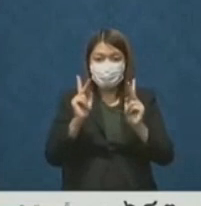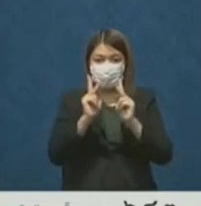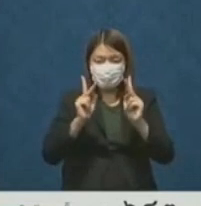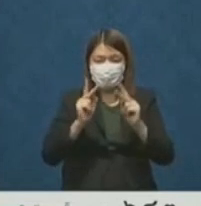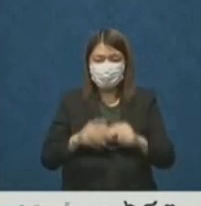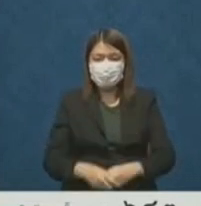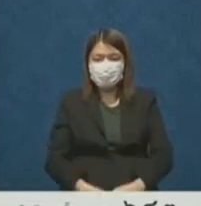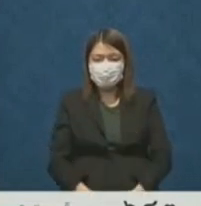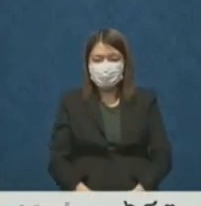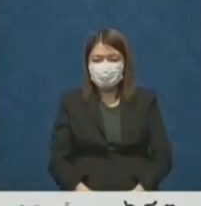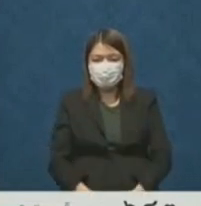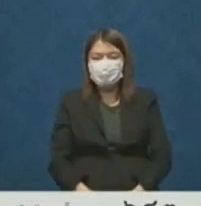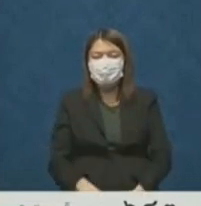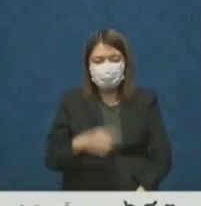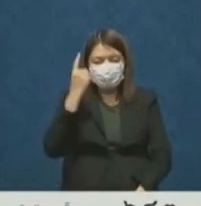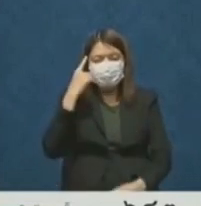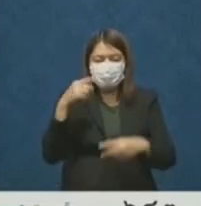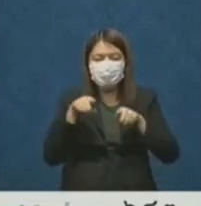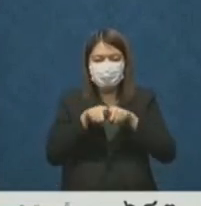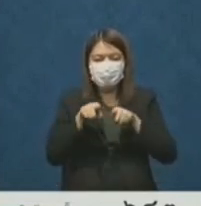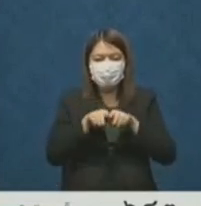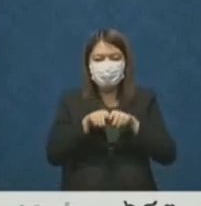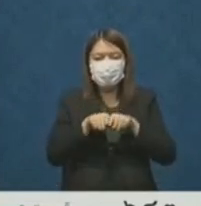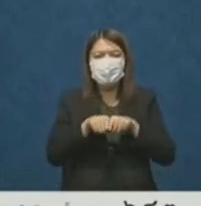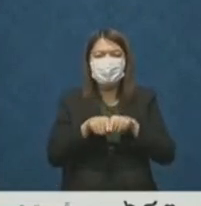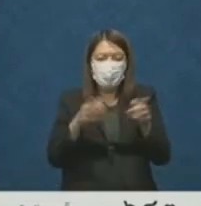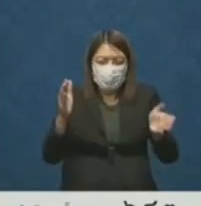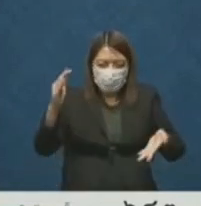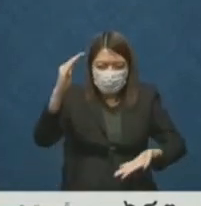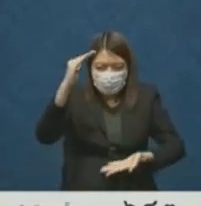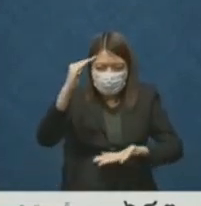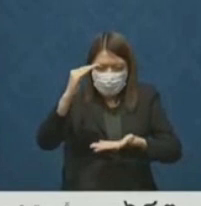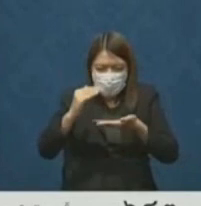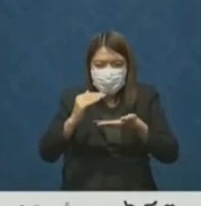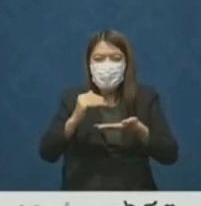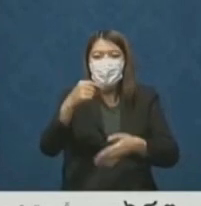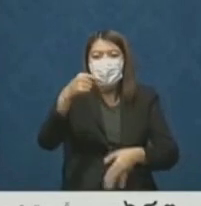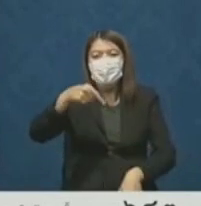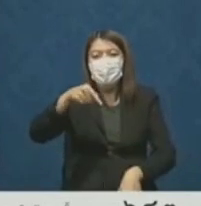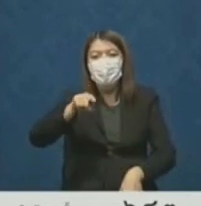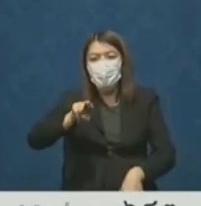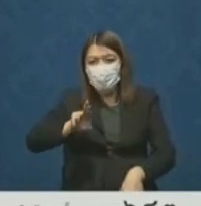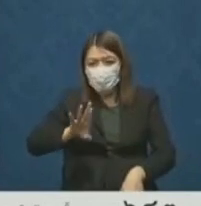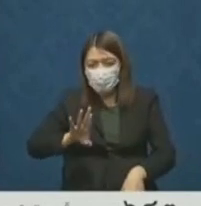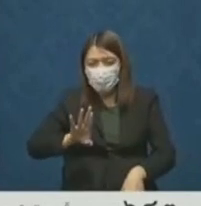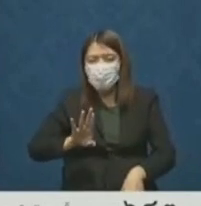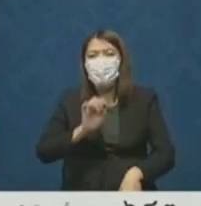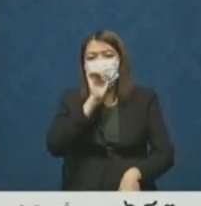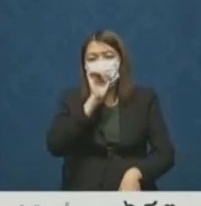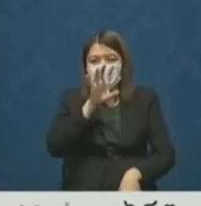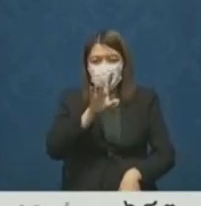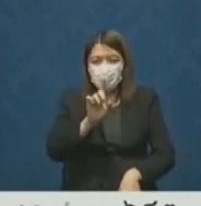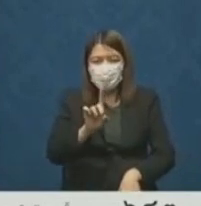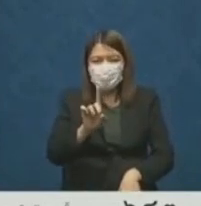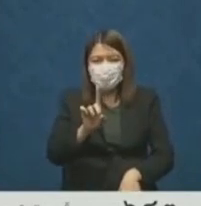รมาธิการว่าบางเรื่องผมเห็นด้วยแต่ว่าต้องทำให้กระชับเป็นพระบัญญัติที่สาม